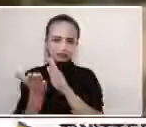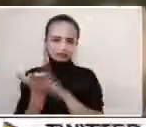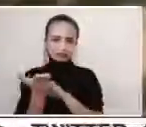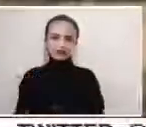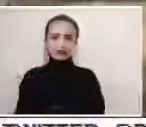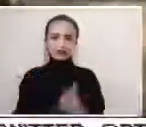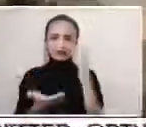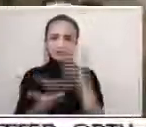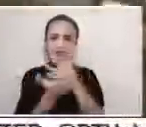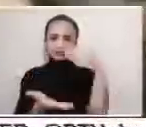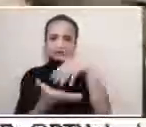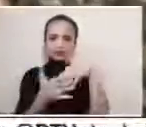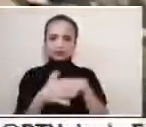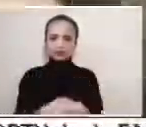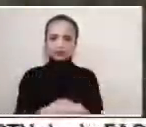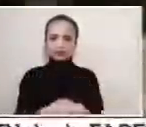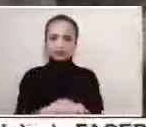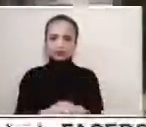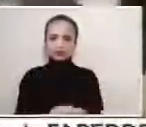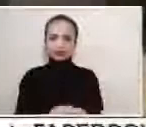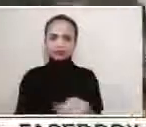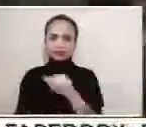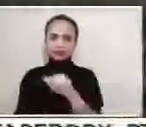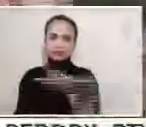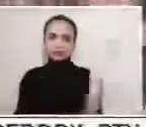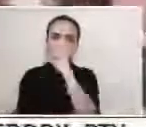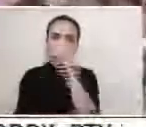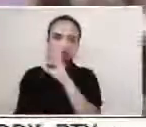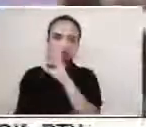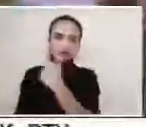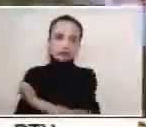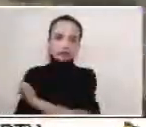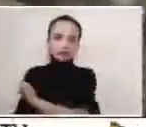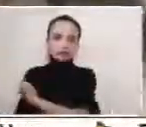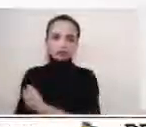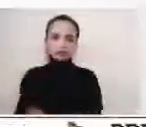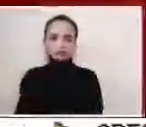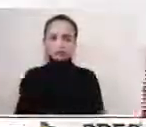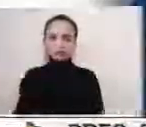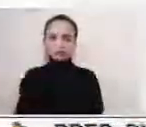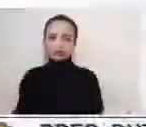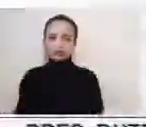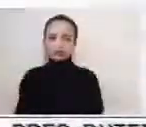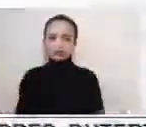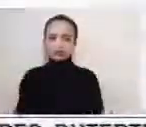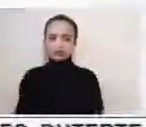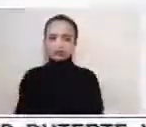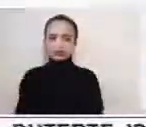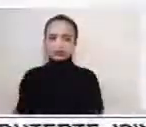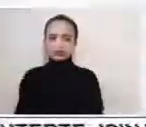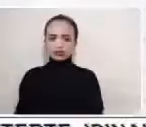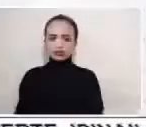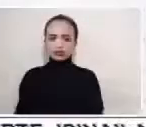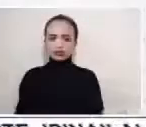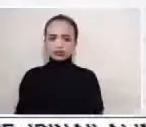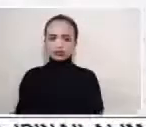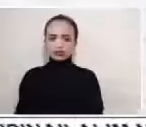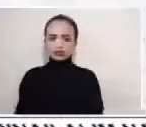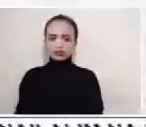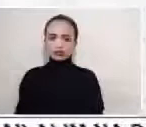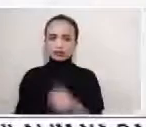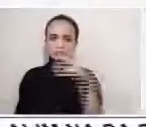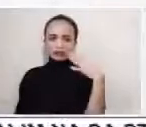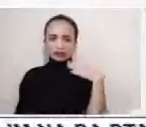ay nakaapekto aniya sa halos buong Luzon. Sa pinakahuling ulat na natanggap ni Secretary Anyo sa mga local government units mula